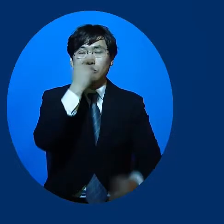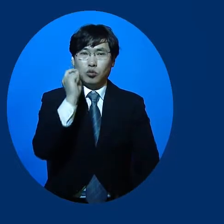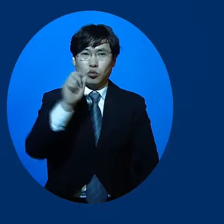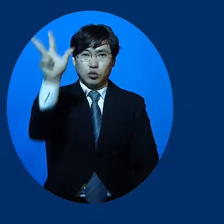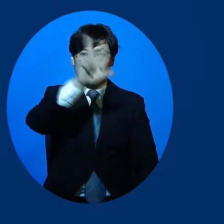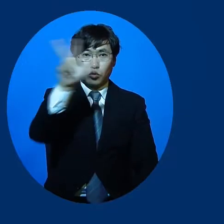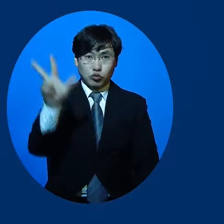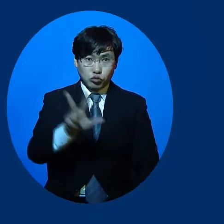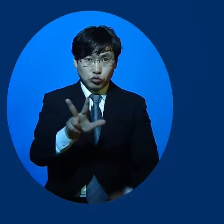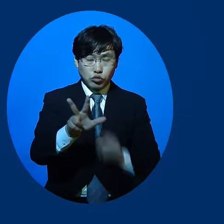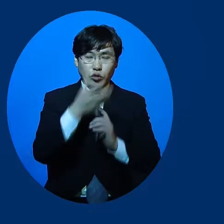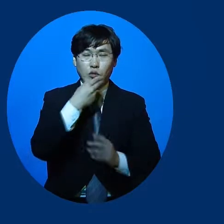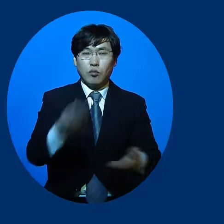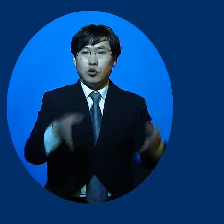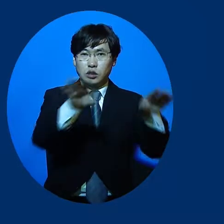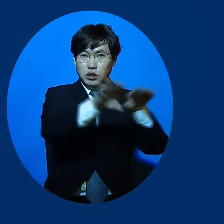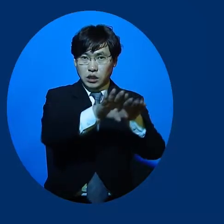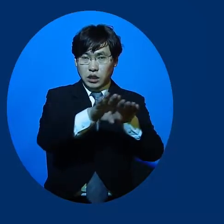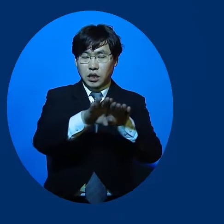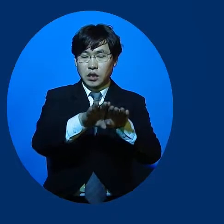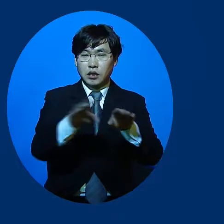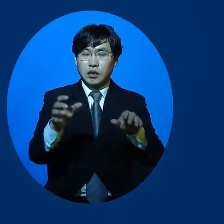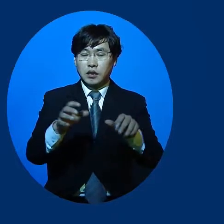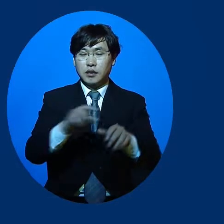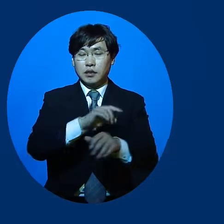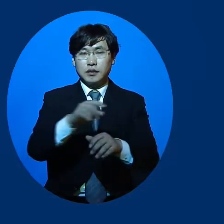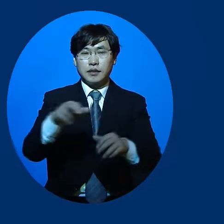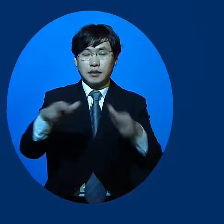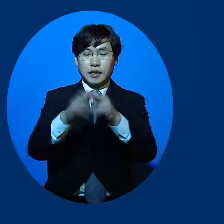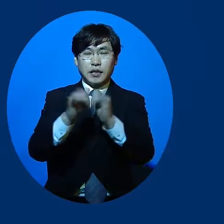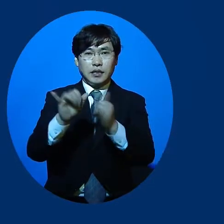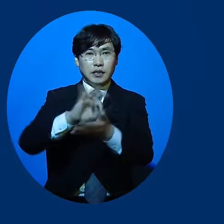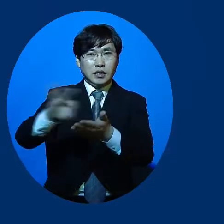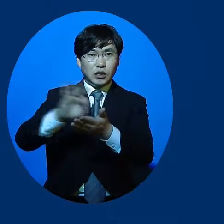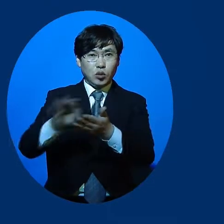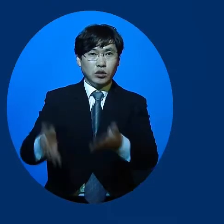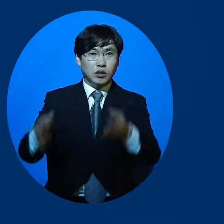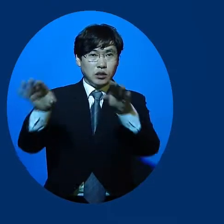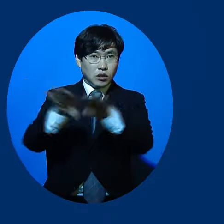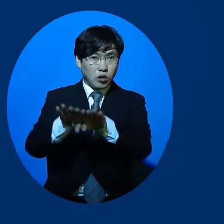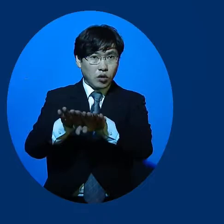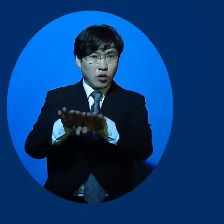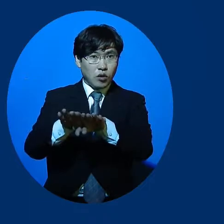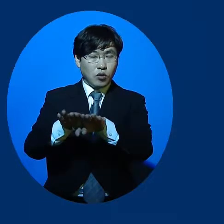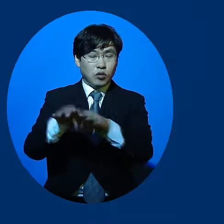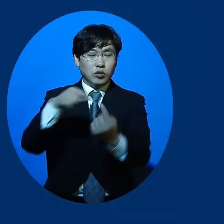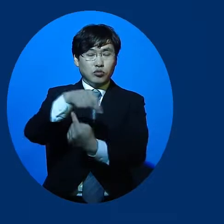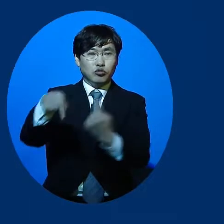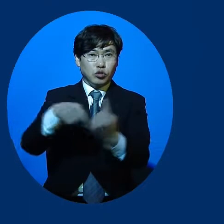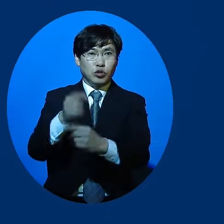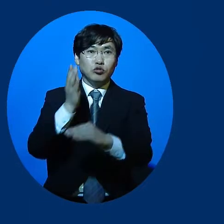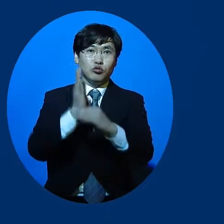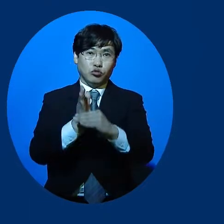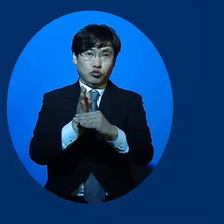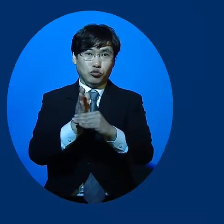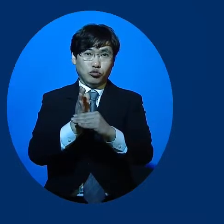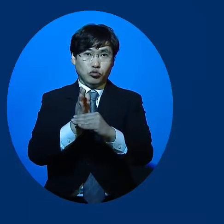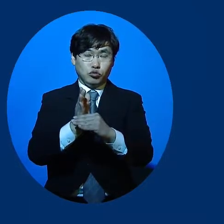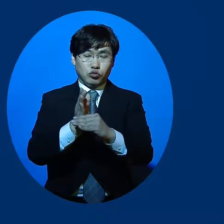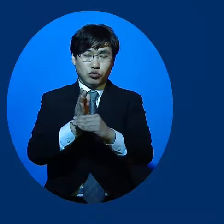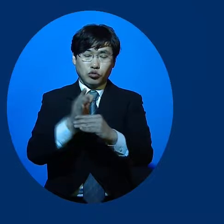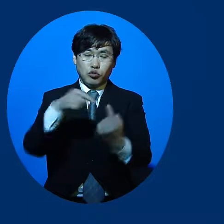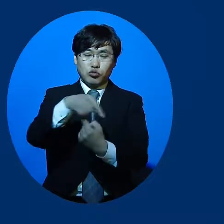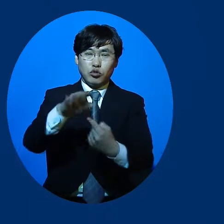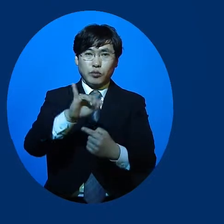전국적으로 기존 복지관 및 장애인 이용 시설 등의 부속 시설 형태로 전국적으로 40여 개소를 운영하고 있는데 운영비